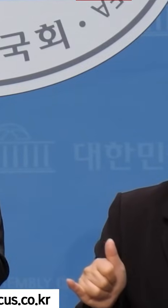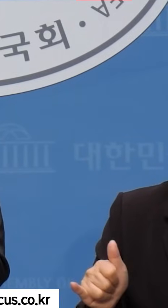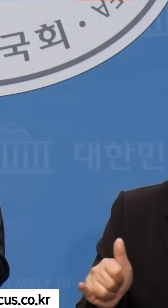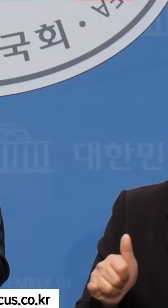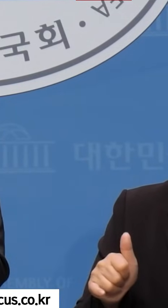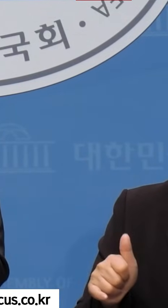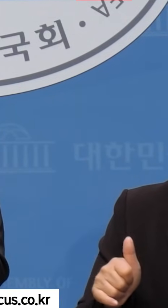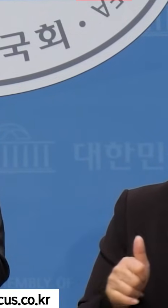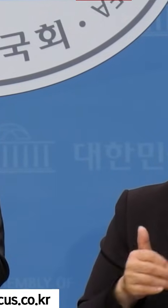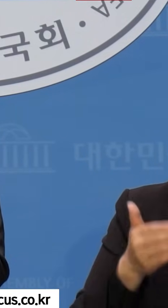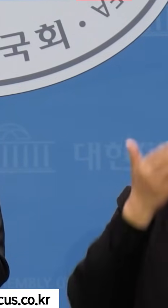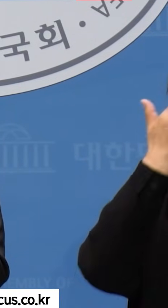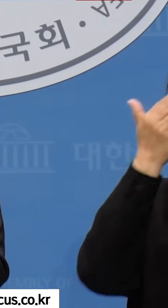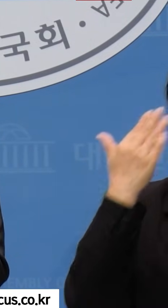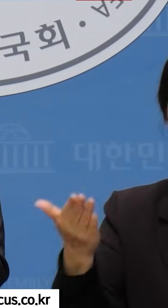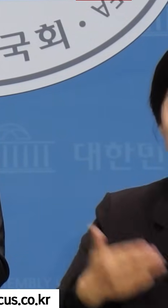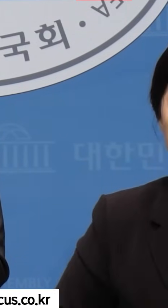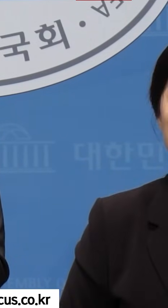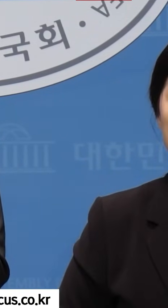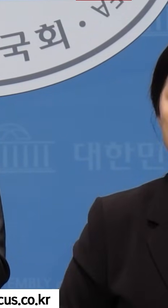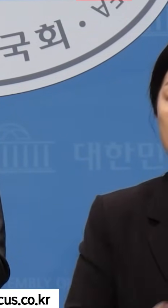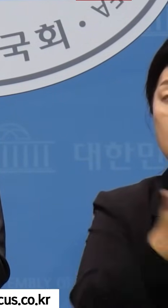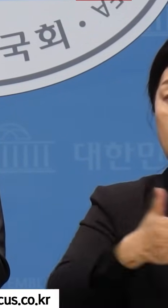여러분이 아시는 미래저축은행 김창경,